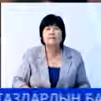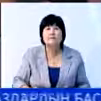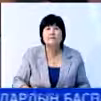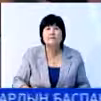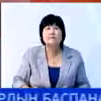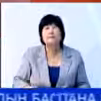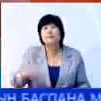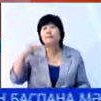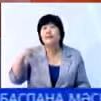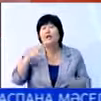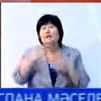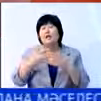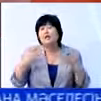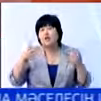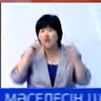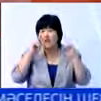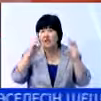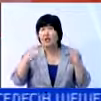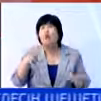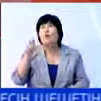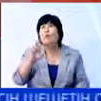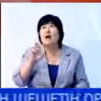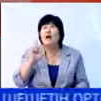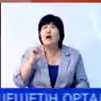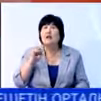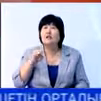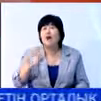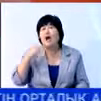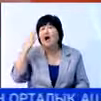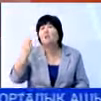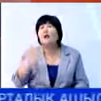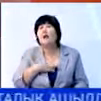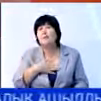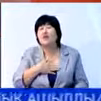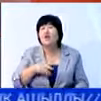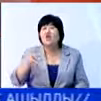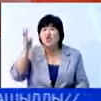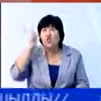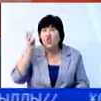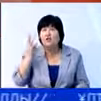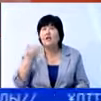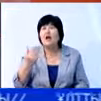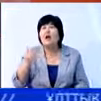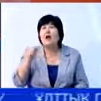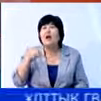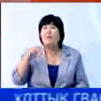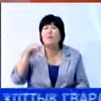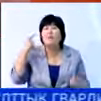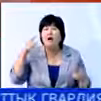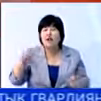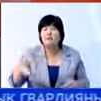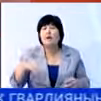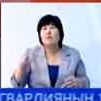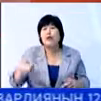Әдебиет әлемінде кеңінен танылған ақын Бақтыбай ағамыздың «Арманым менің», «Енші», «Балықшы бала», «Мәңгілік